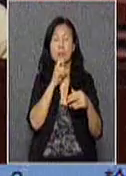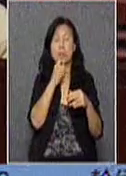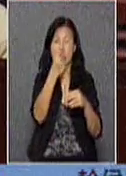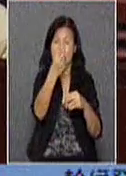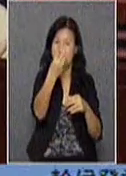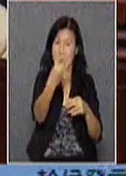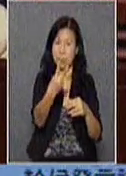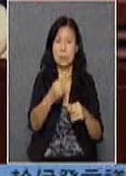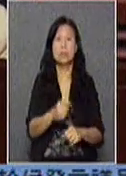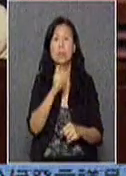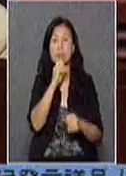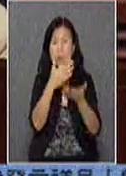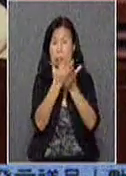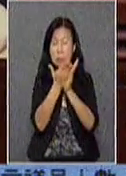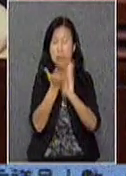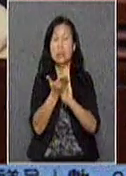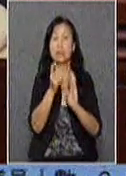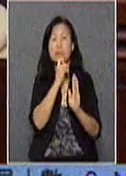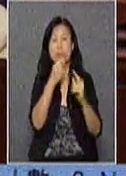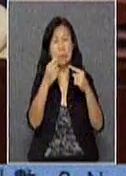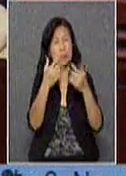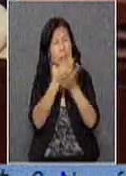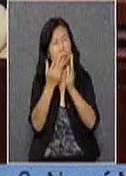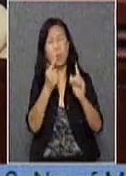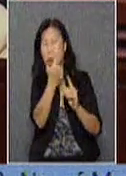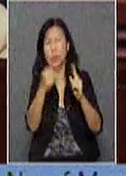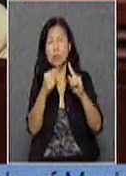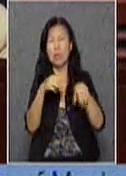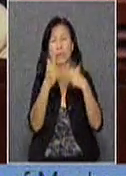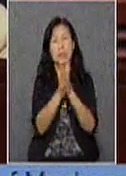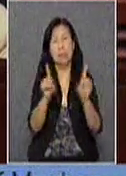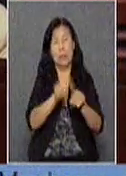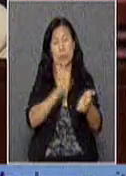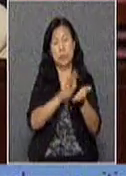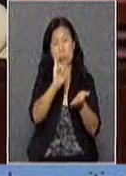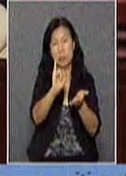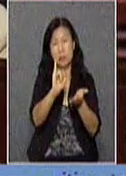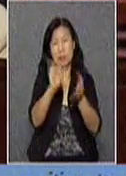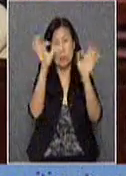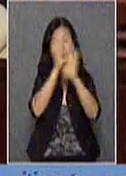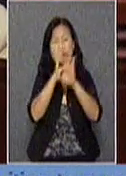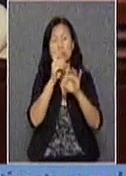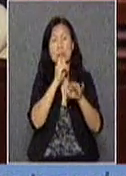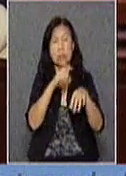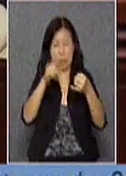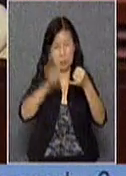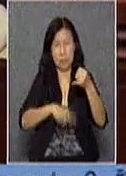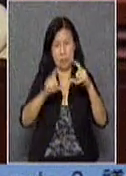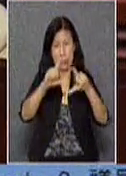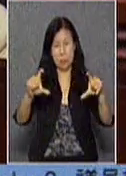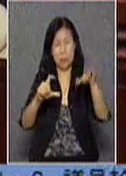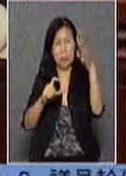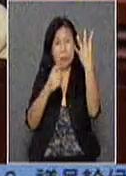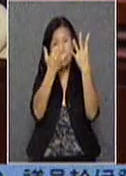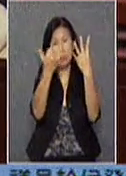三有好多不同人嘅犯錯。他的結論第466段呢，有講